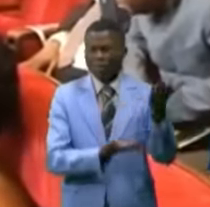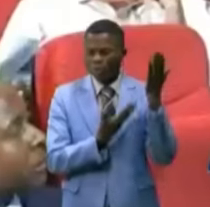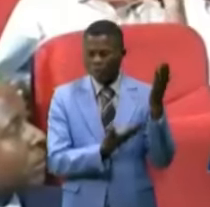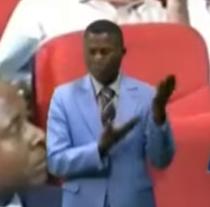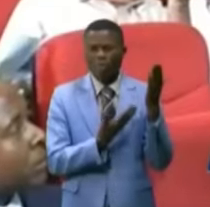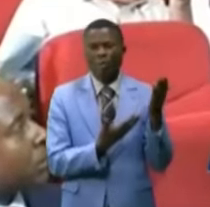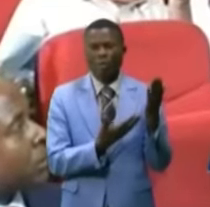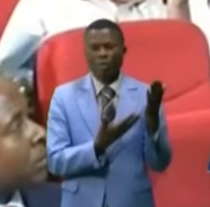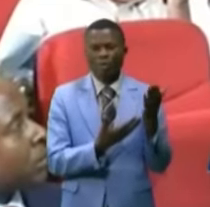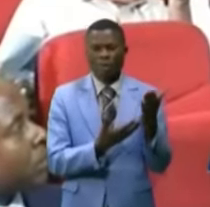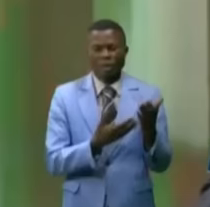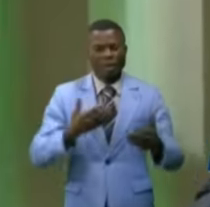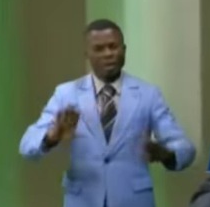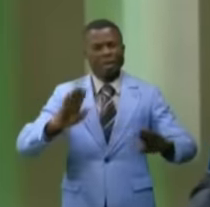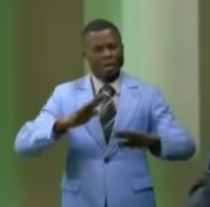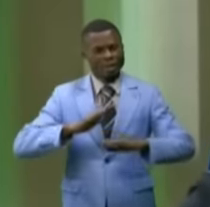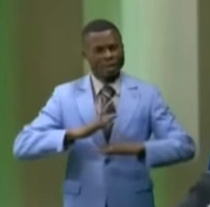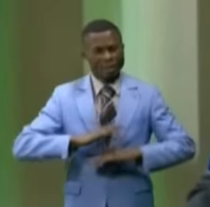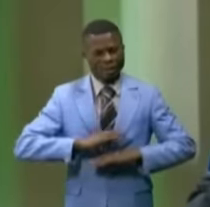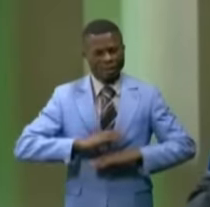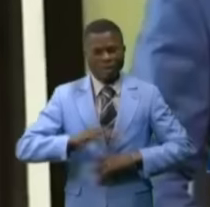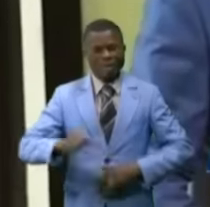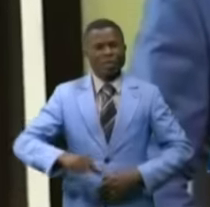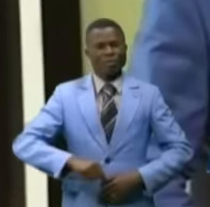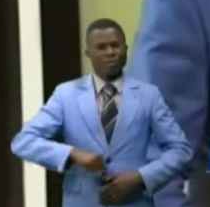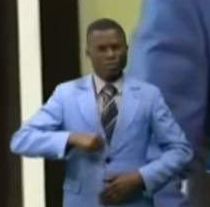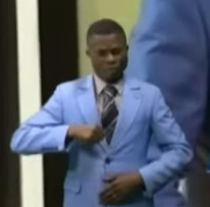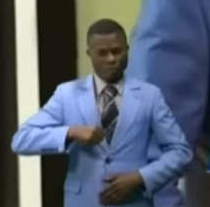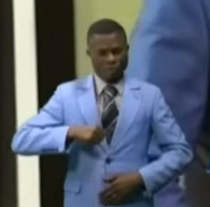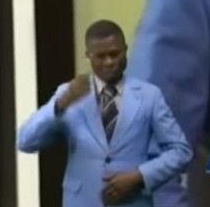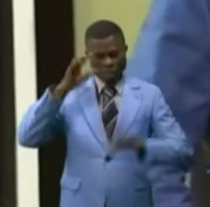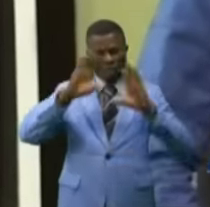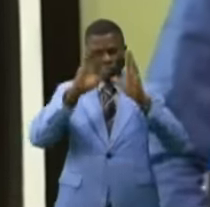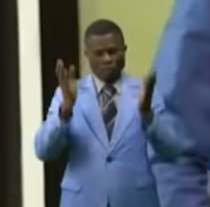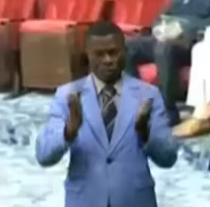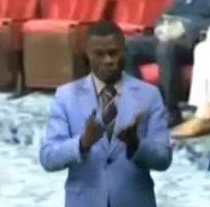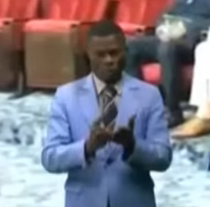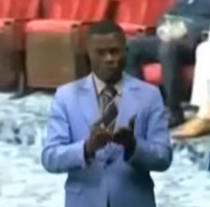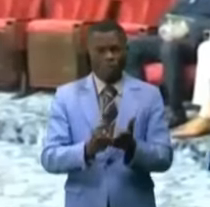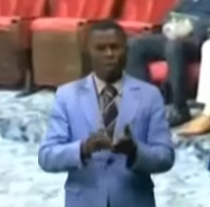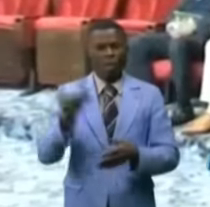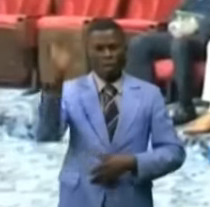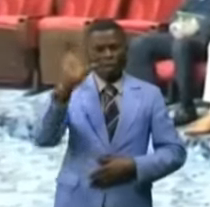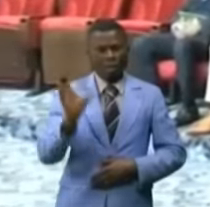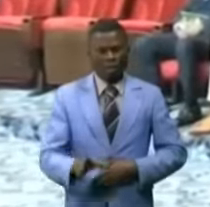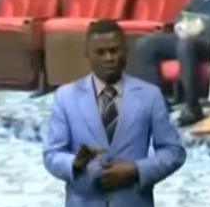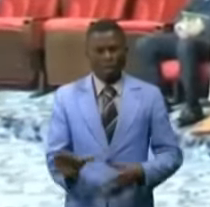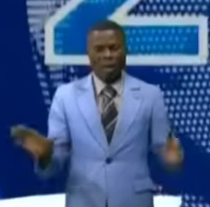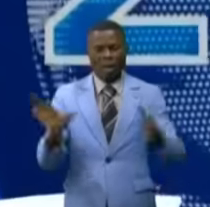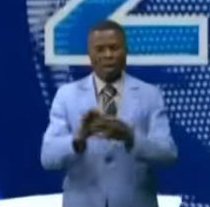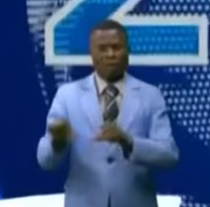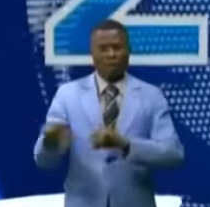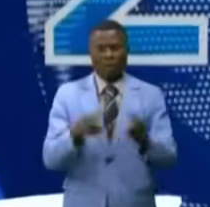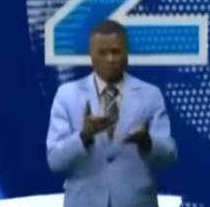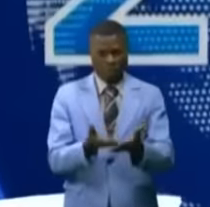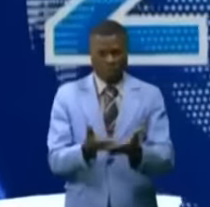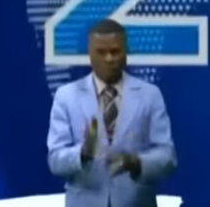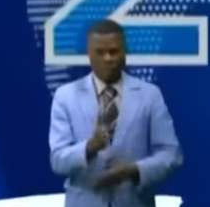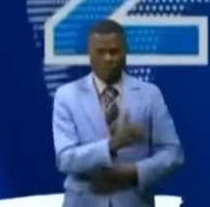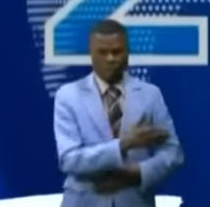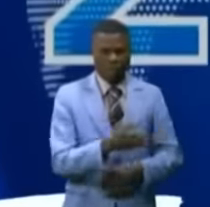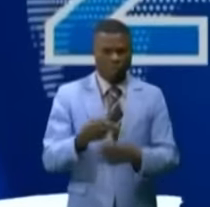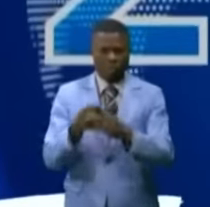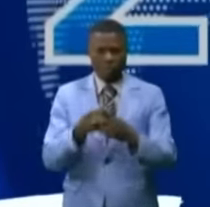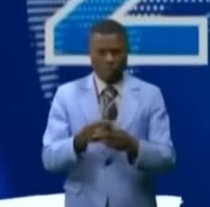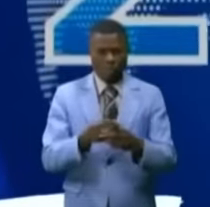envergure, un motif de satisfaction et de fierté pour la communauté Né-Congo associée à cette cérémonie. Le